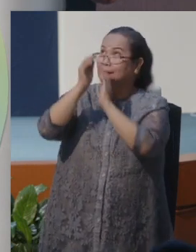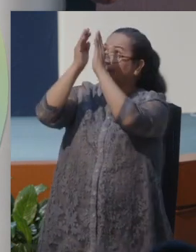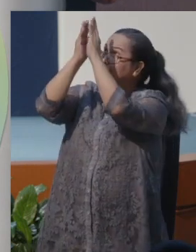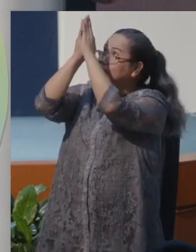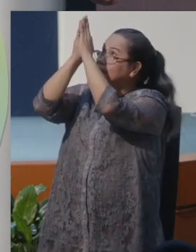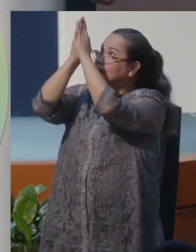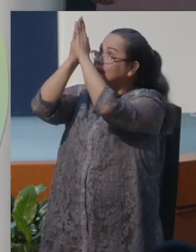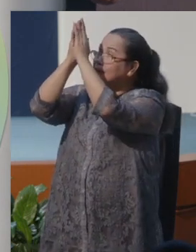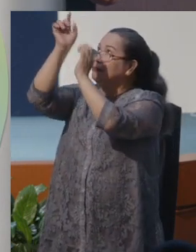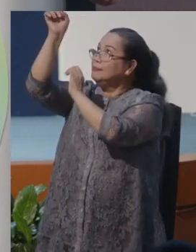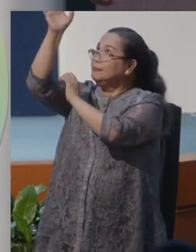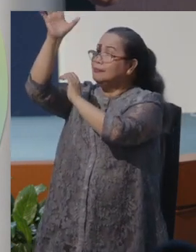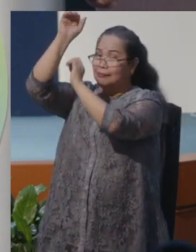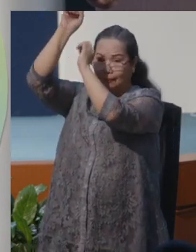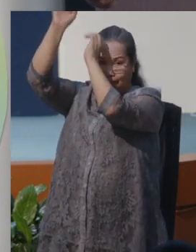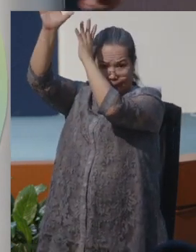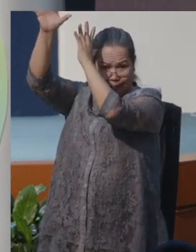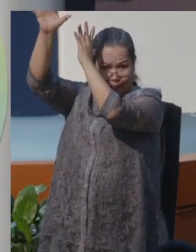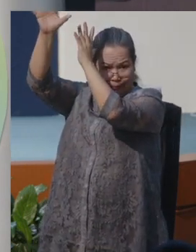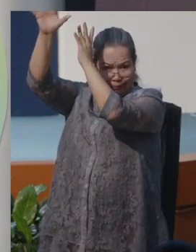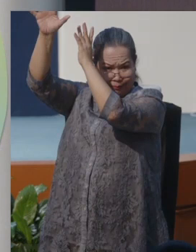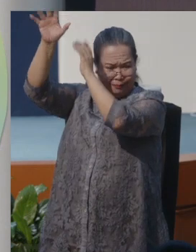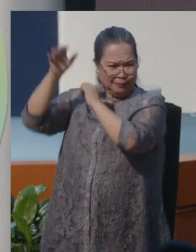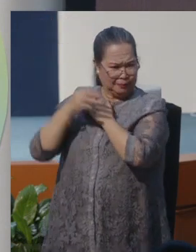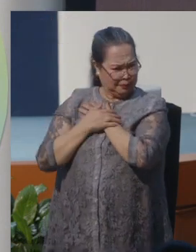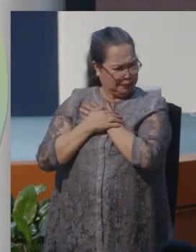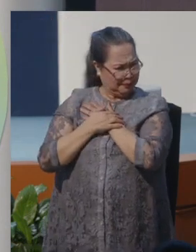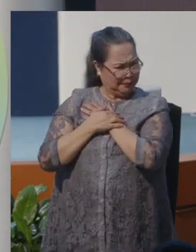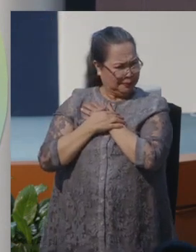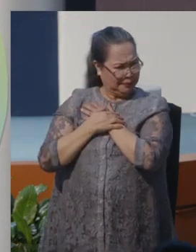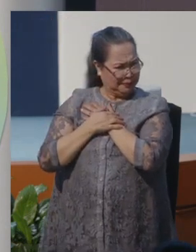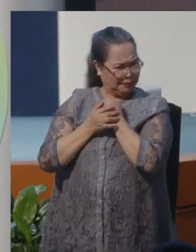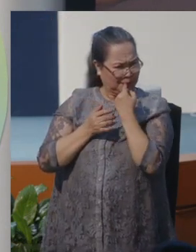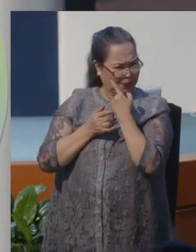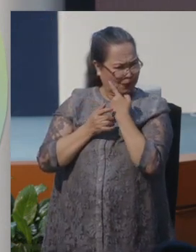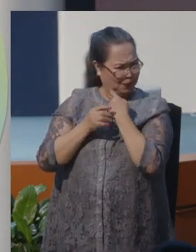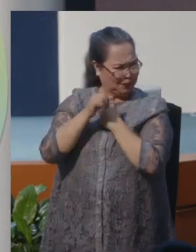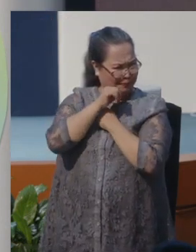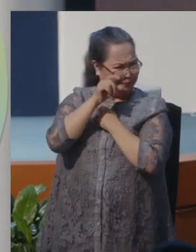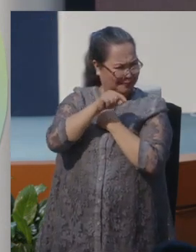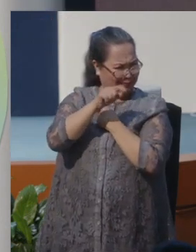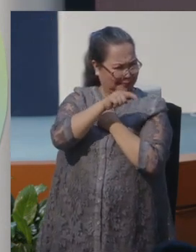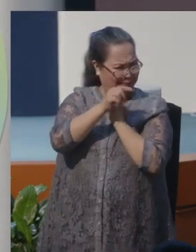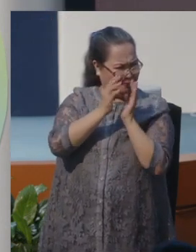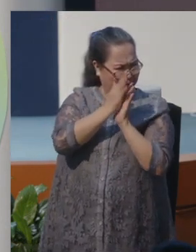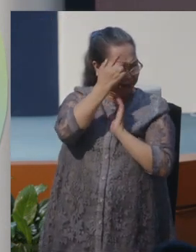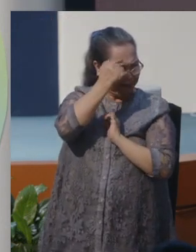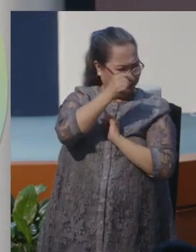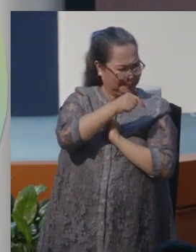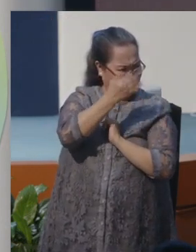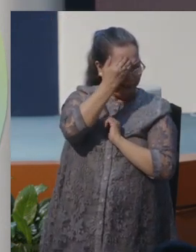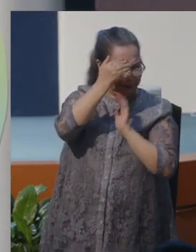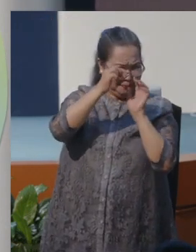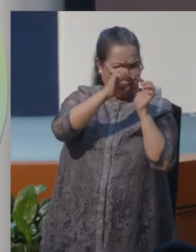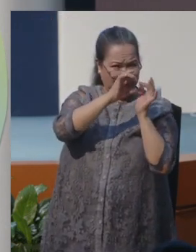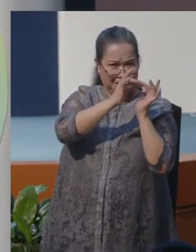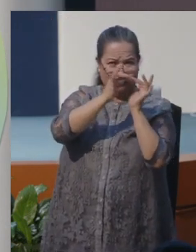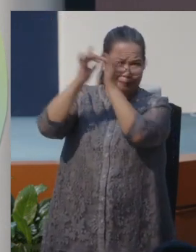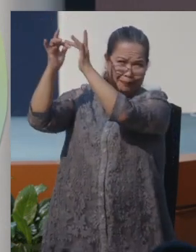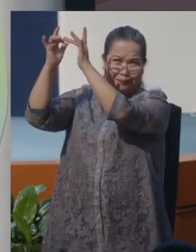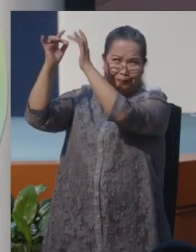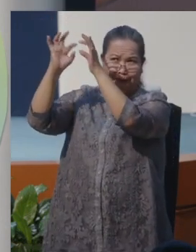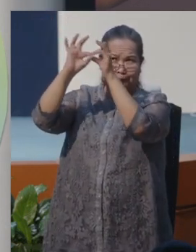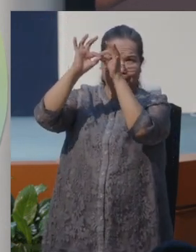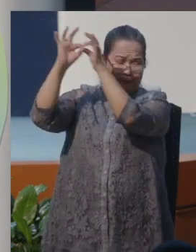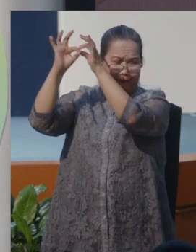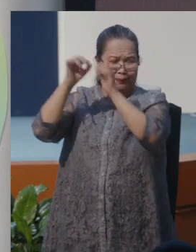manalangin sa Diyos Ama. Kung merong hindi dapat manalangin, sapagkat alam na alam niya kung anong kaisipan ng Ama, siguro